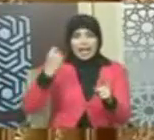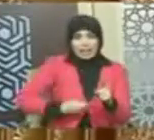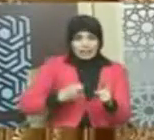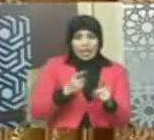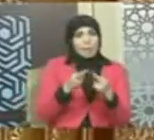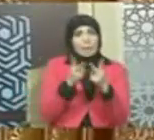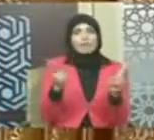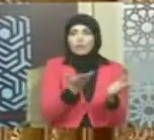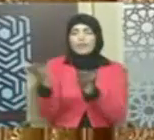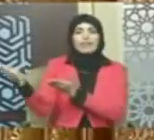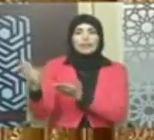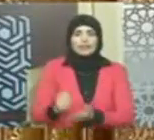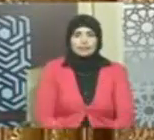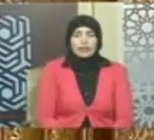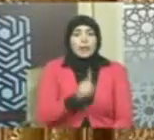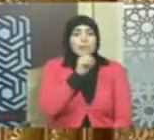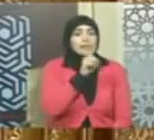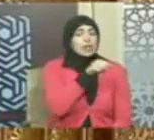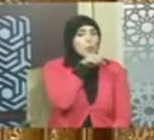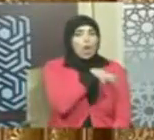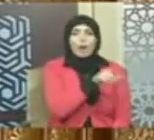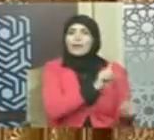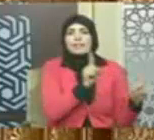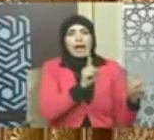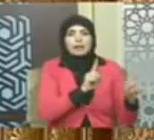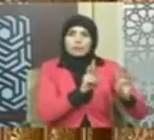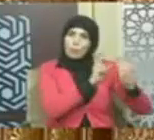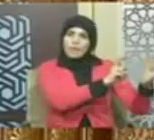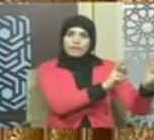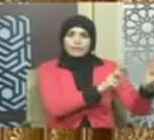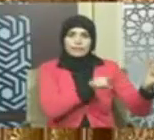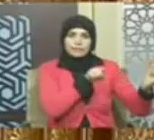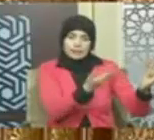من طواف بالبيت، فإن أردت أن تطوف بالبيت فطف.